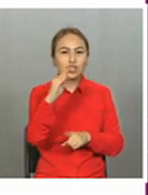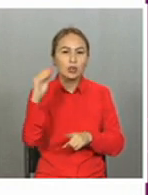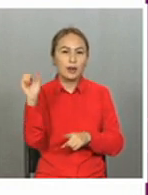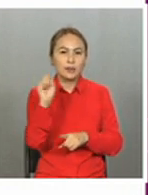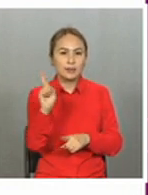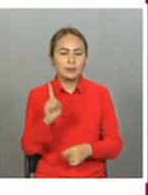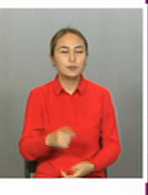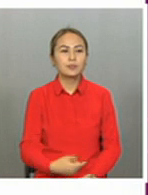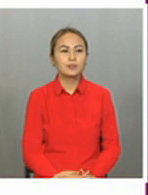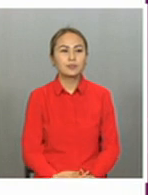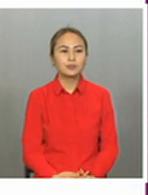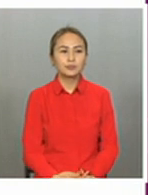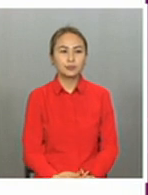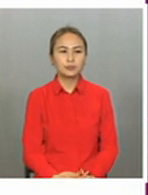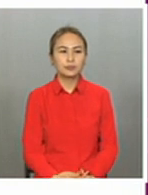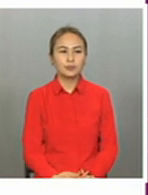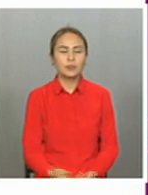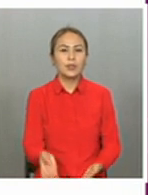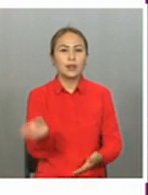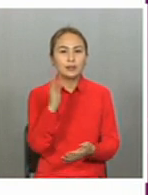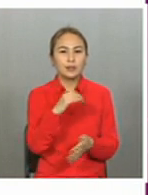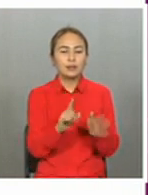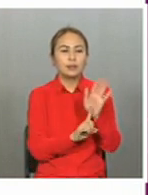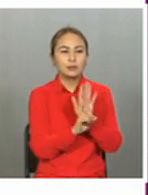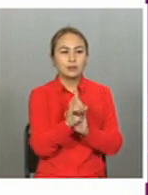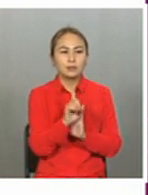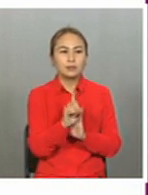жаз. Қанеке,